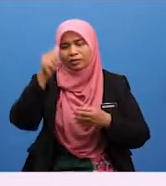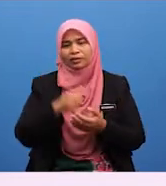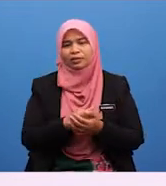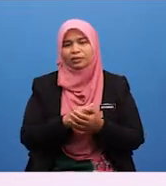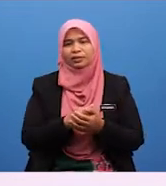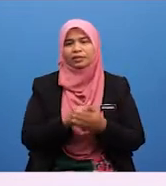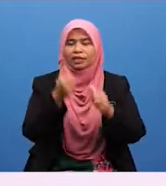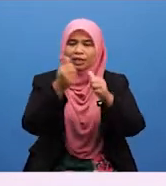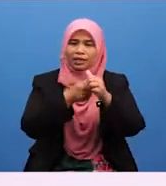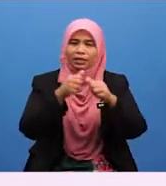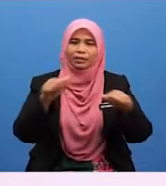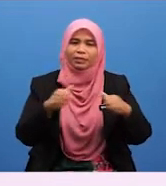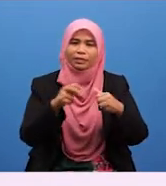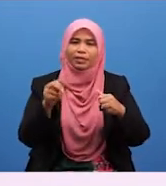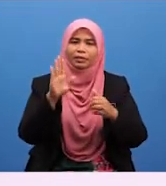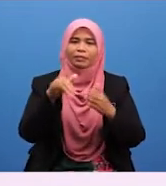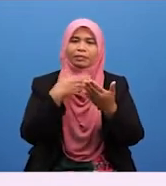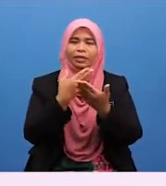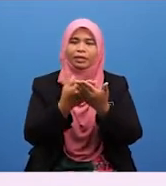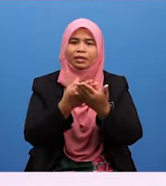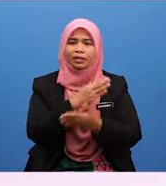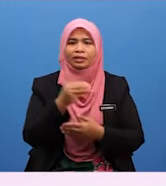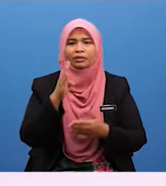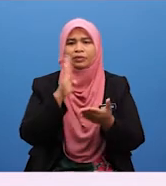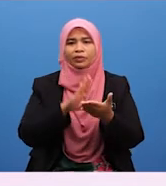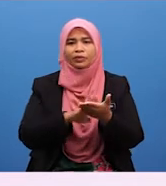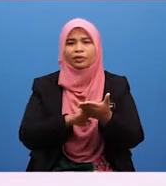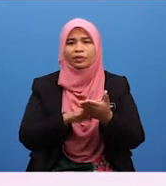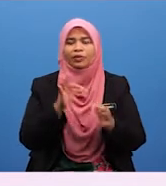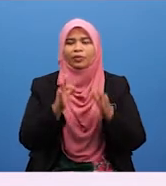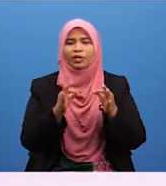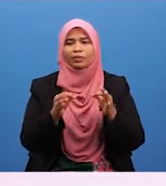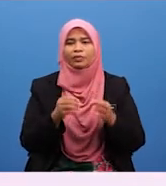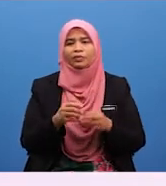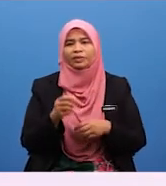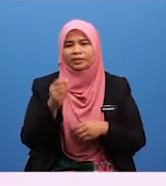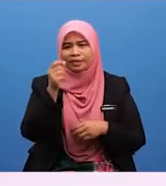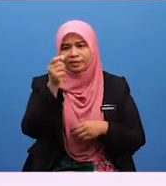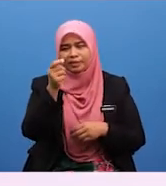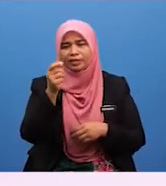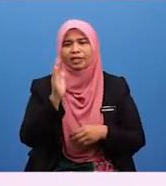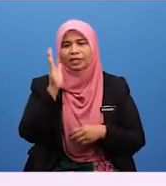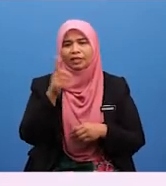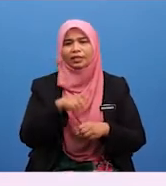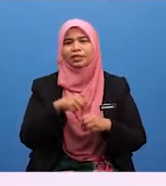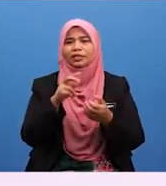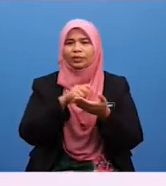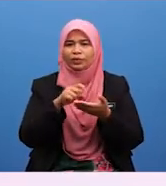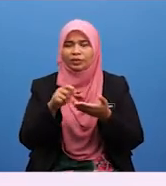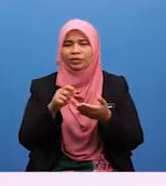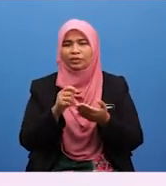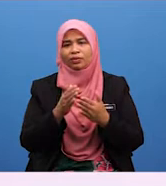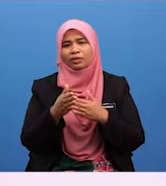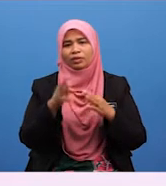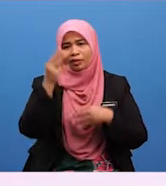SWT. Setiap amalan yang baik dan buruk, walau sebesar zarah, akan